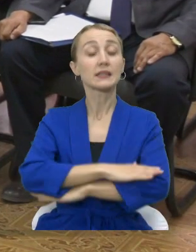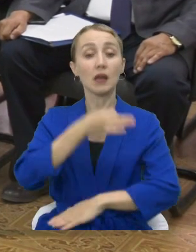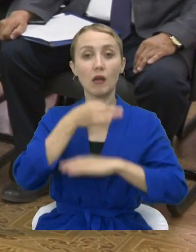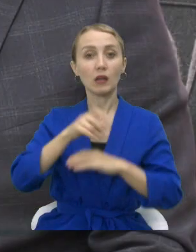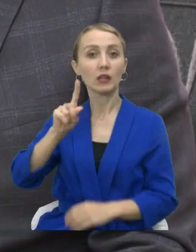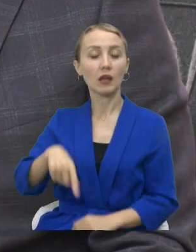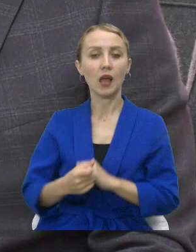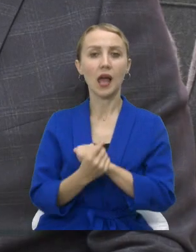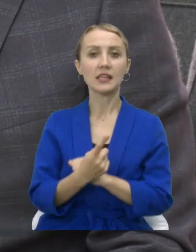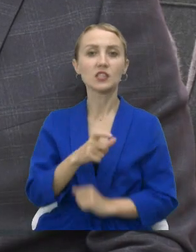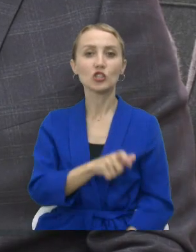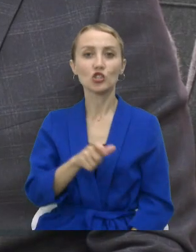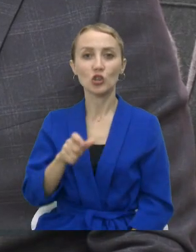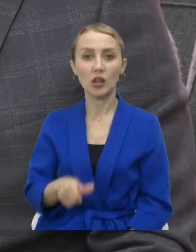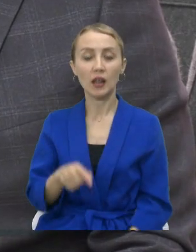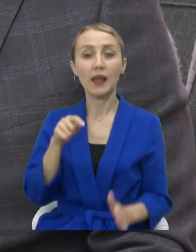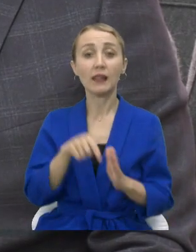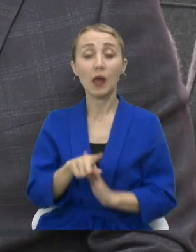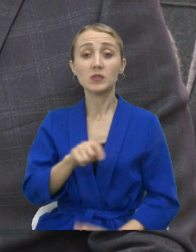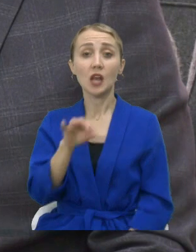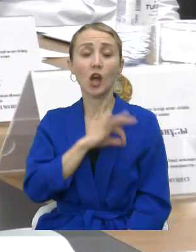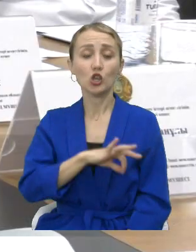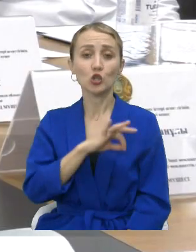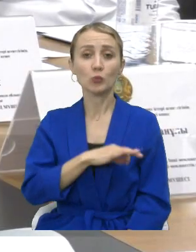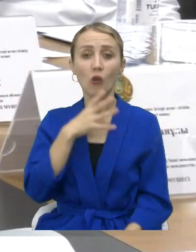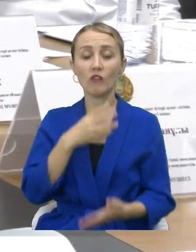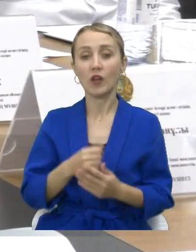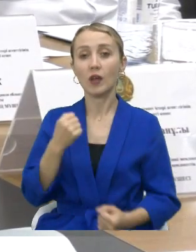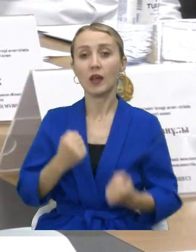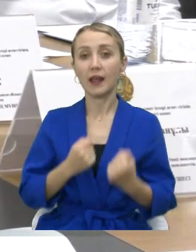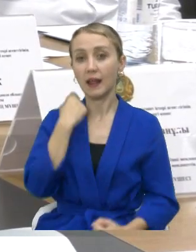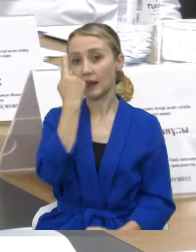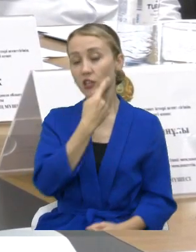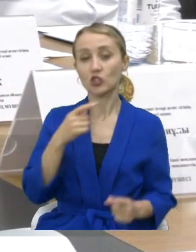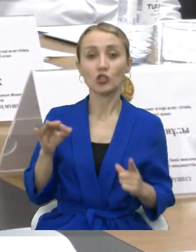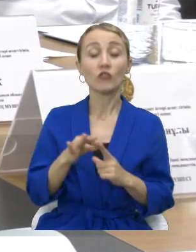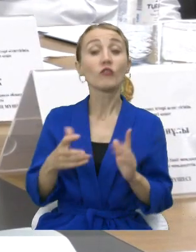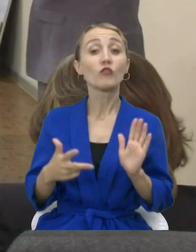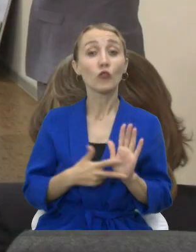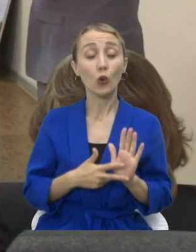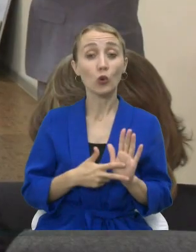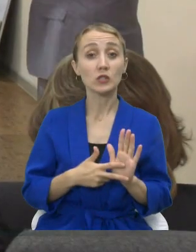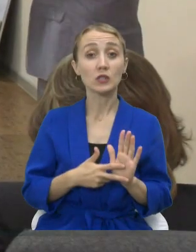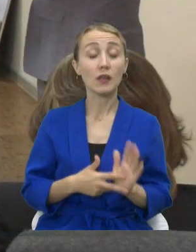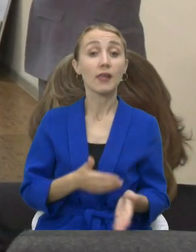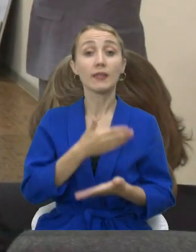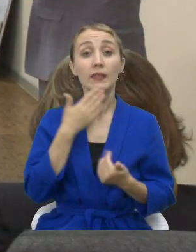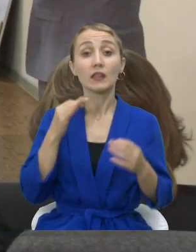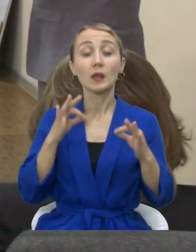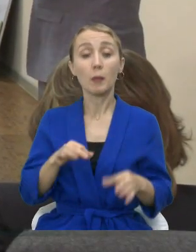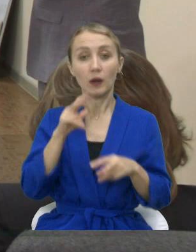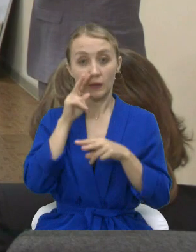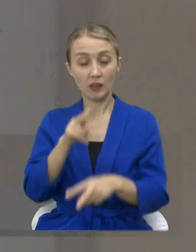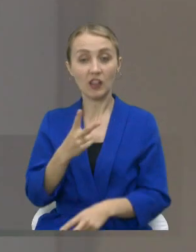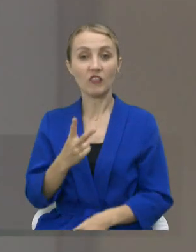привлечено 11 лиц, из которых за использование служебного автотранспорта в личных целях 8. За отсутствие должного контроля привлечено